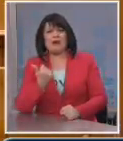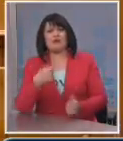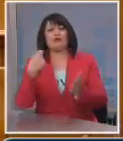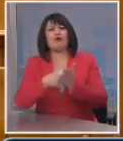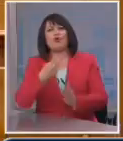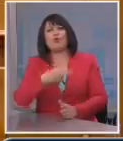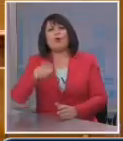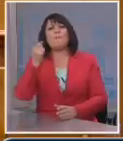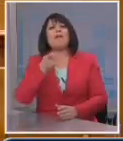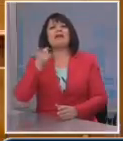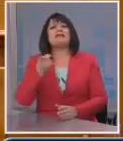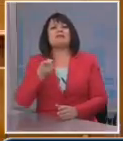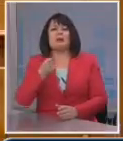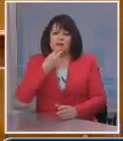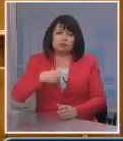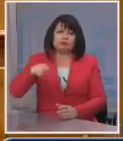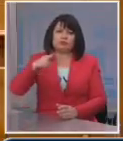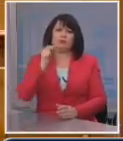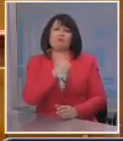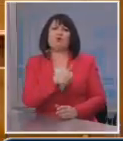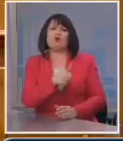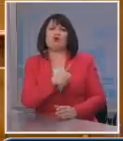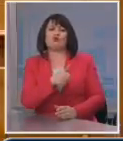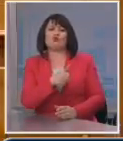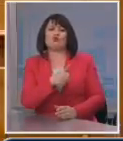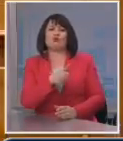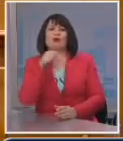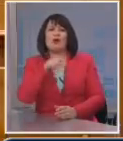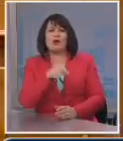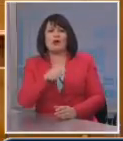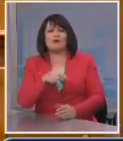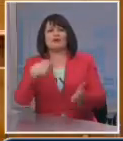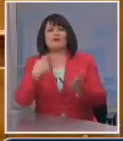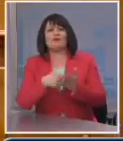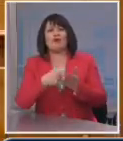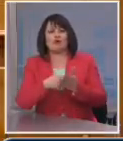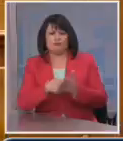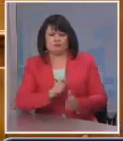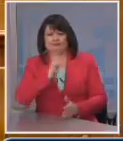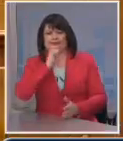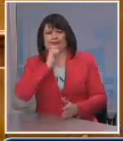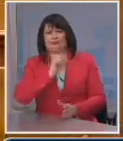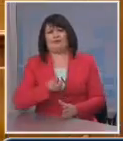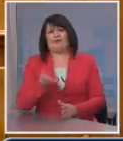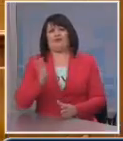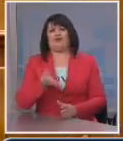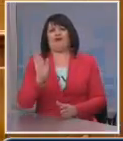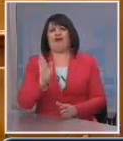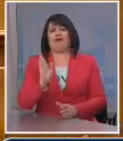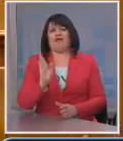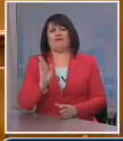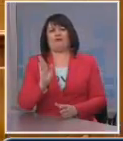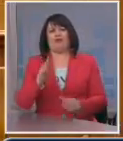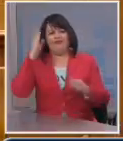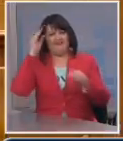των μερισμάτων από μόνη της αποτελεί μεγάλο κίνητρο για φορολογική μετανάστευση και μοχλός αποτροπής επαναπατρισμού